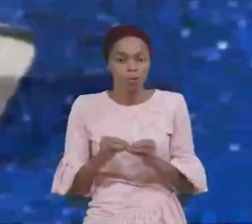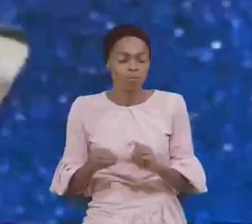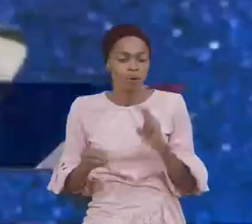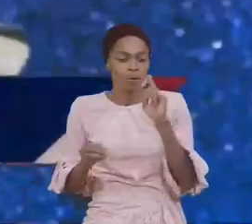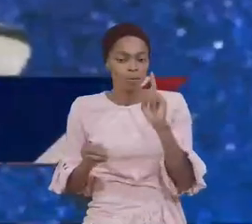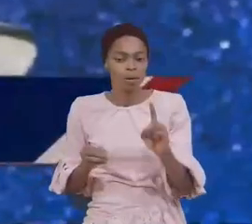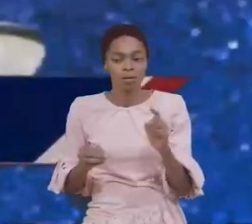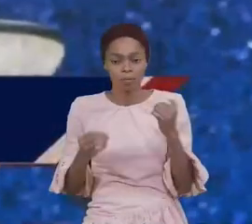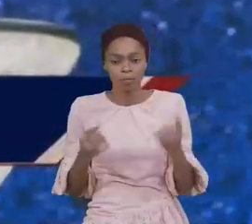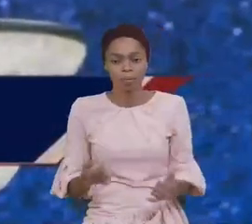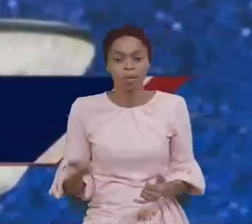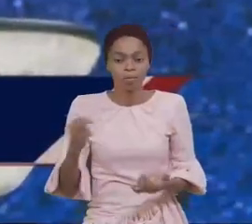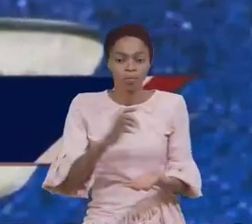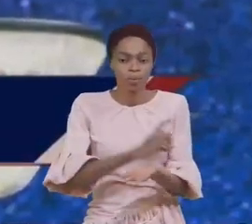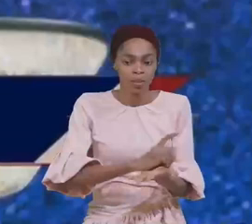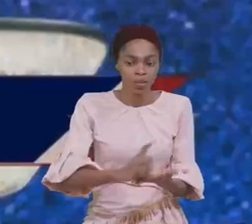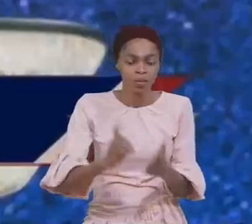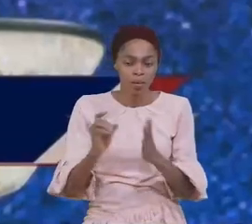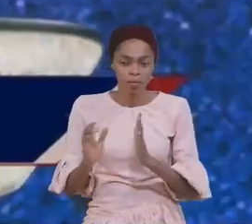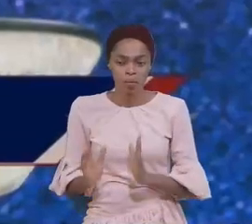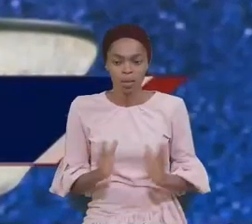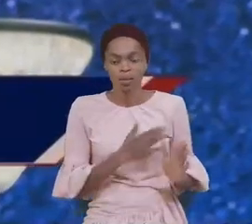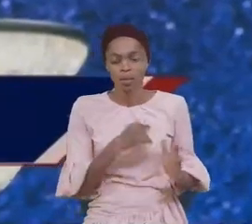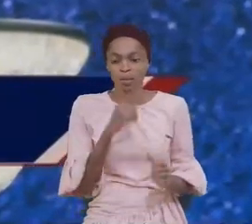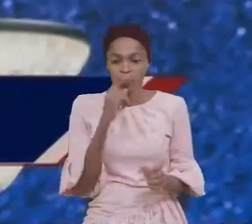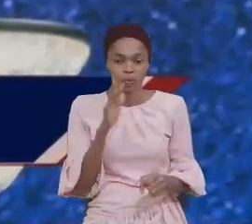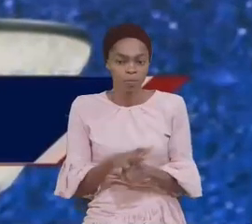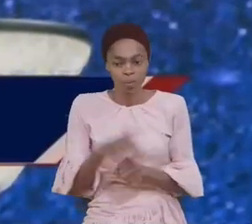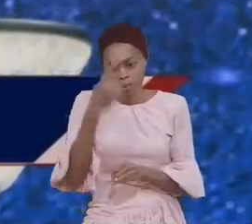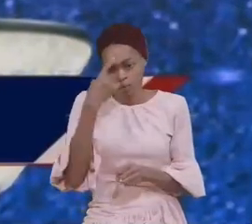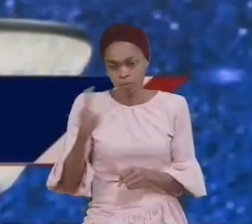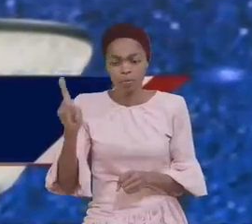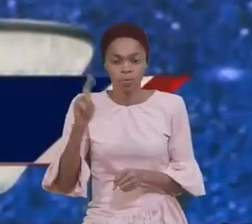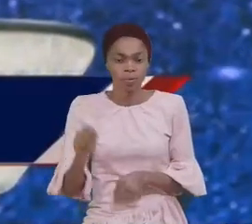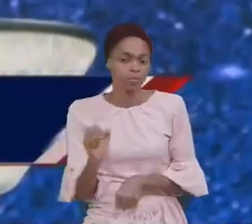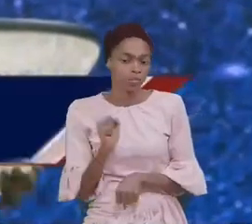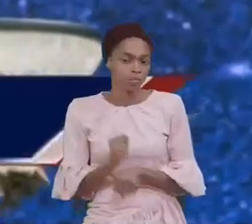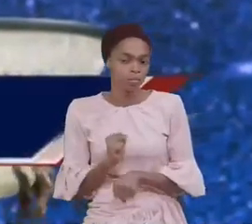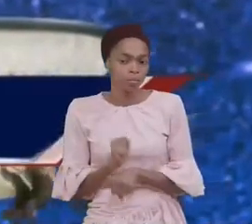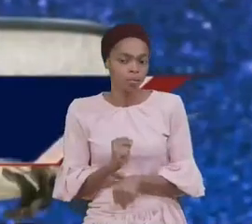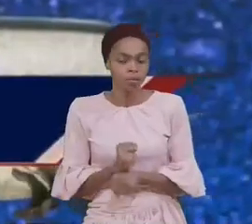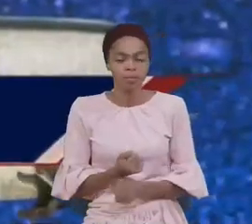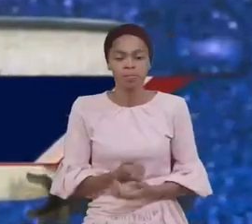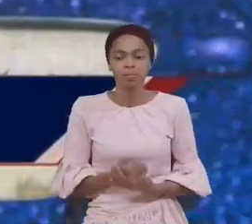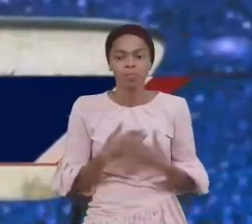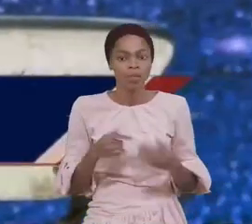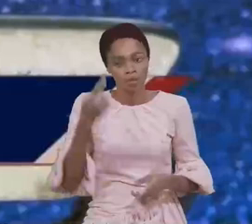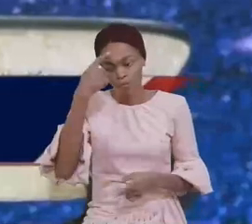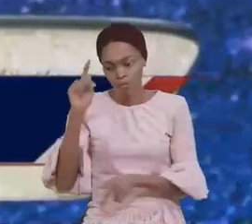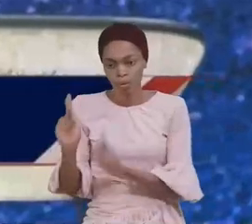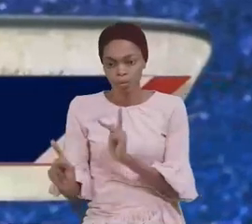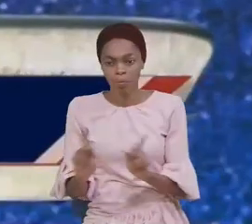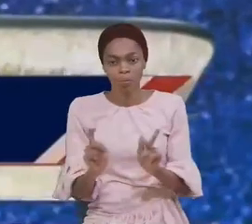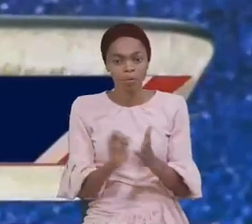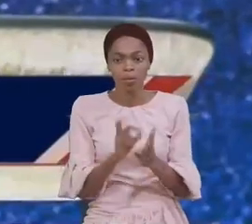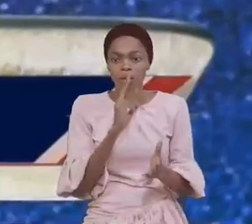ici. C'est le plan et la promesse divine pour les commissionnés, pour les gens qui